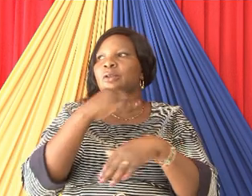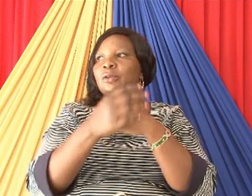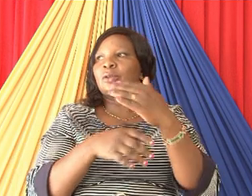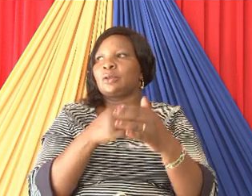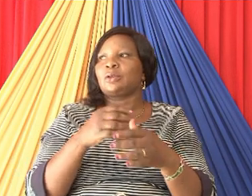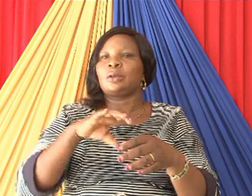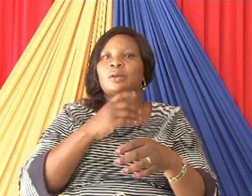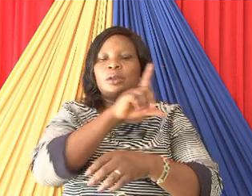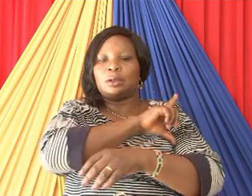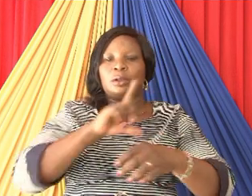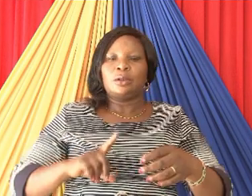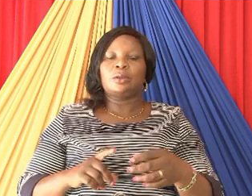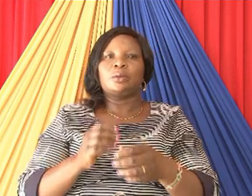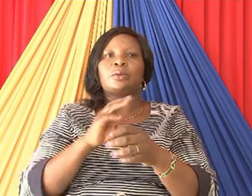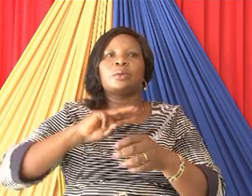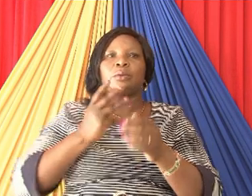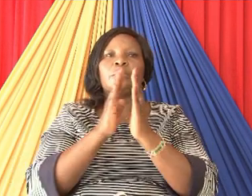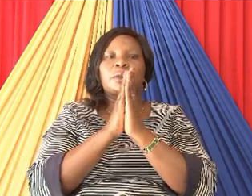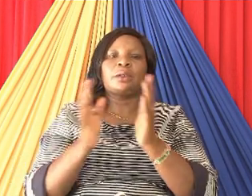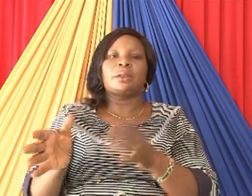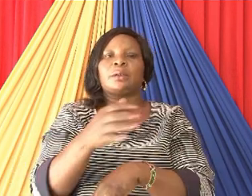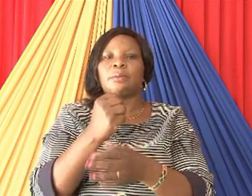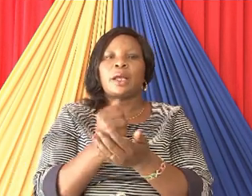mwokozi wetu tumeomba. Amen.